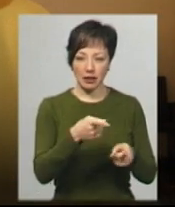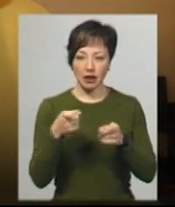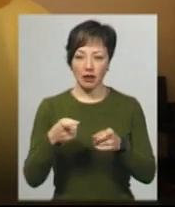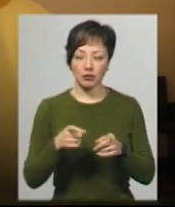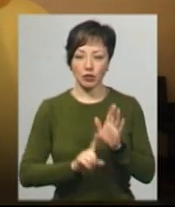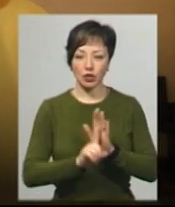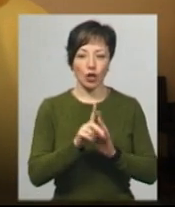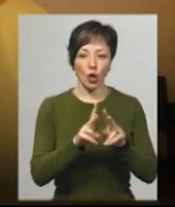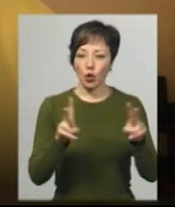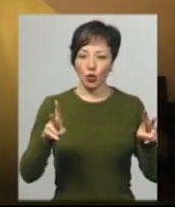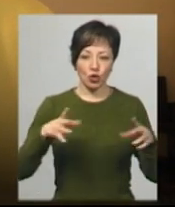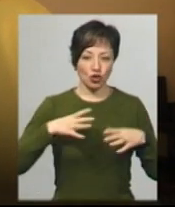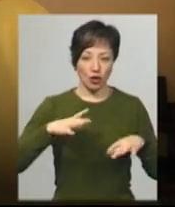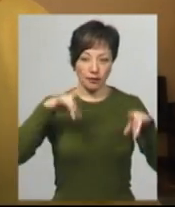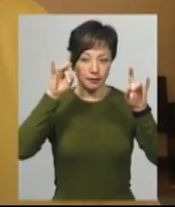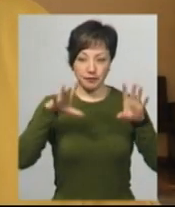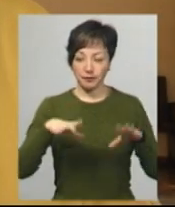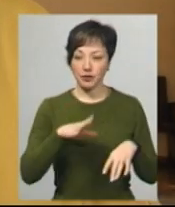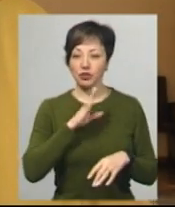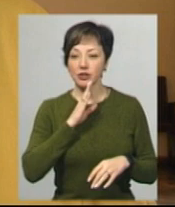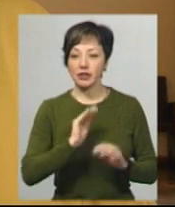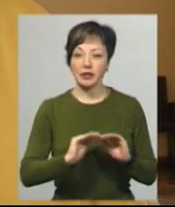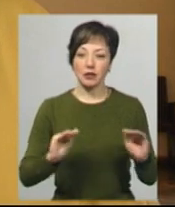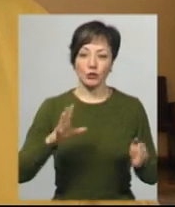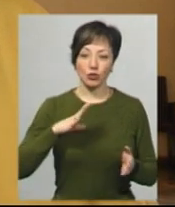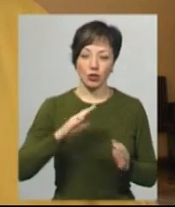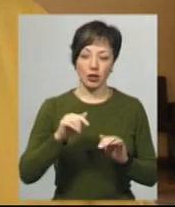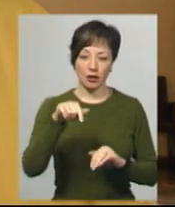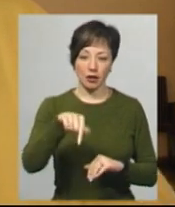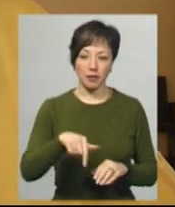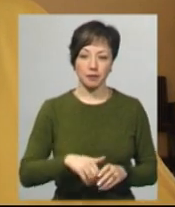очікував, абсолютно. Там ж були жінки, діти,